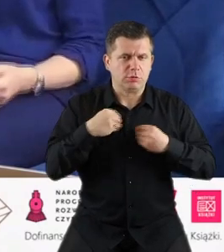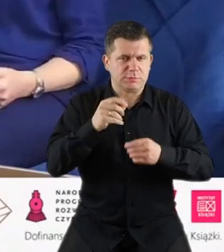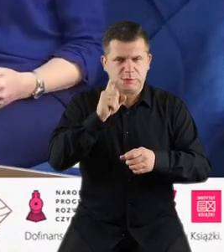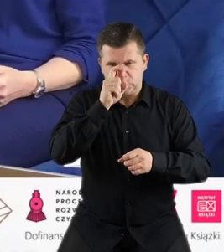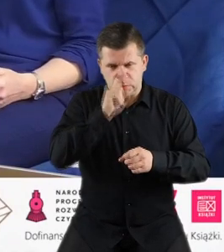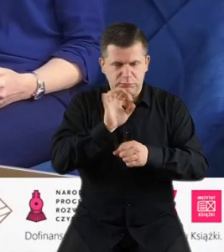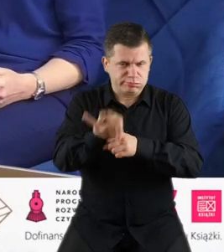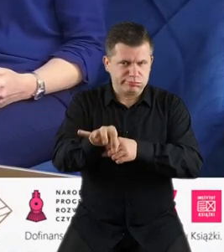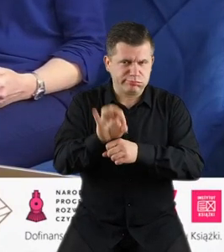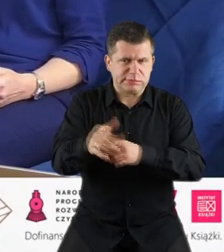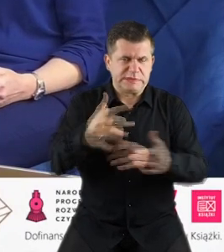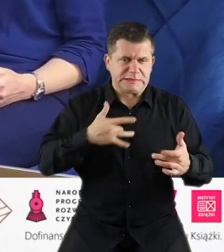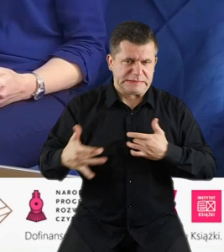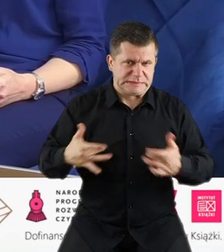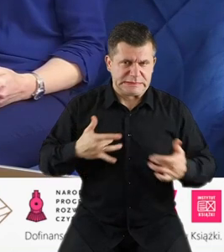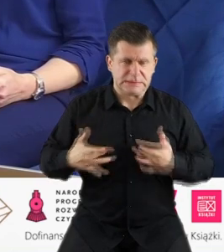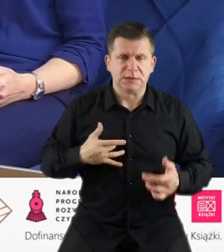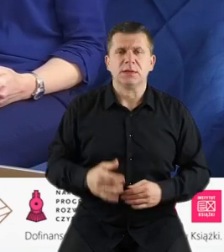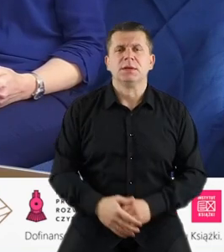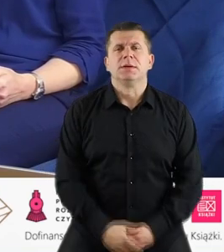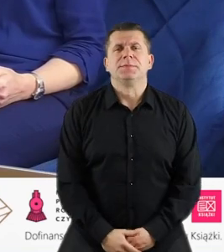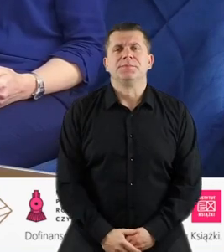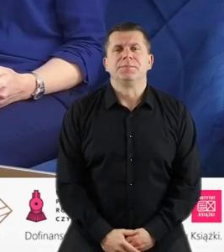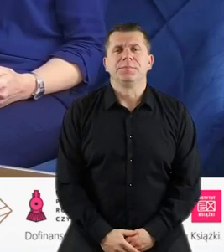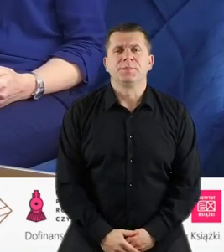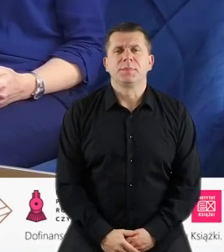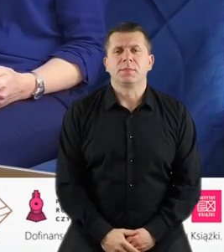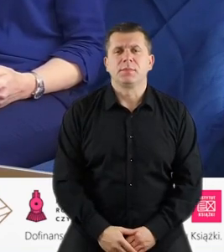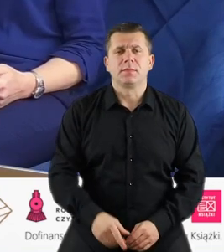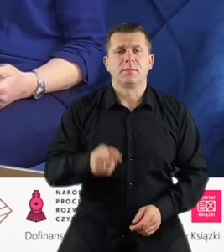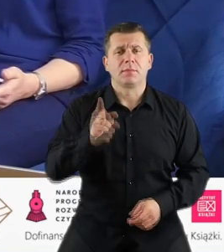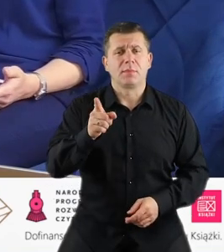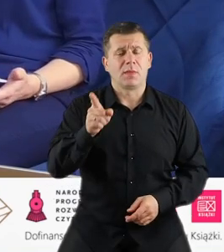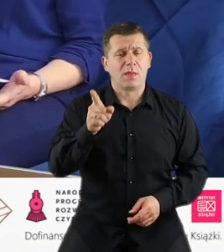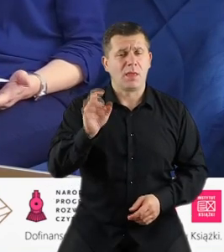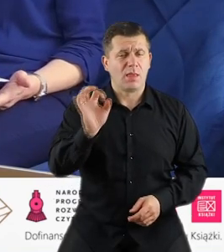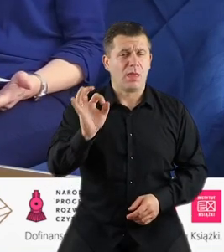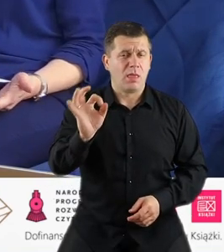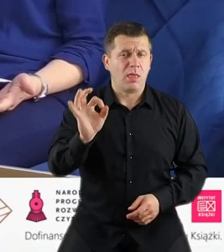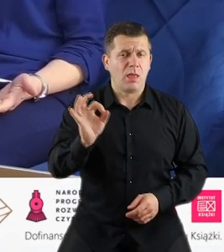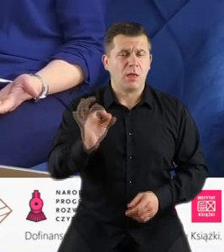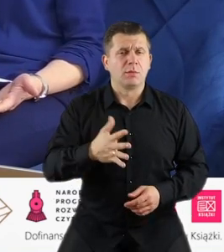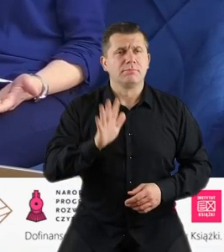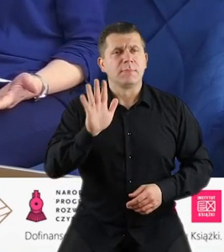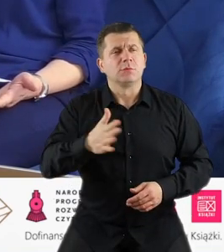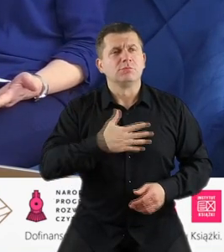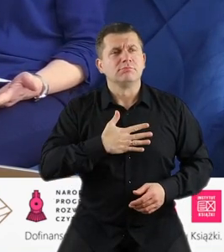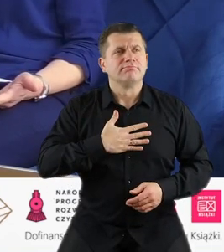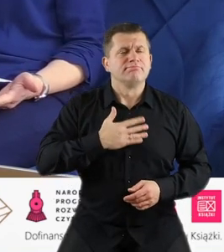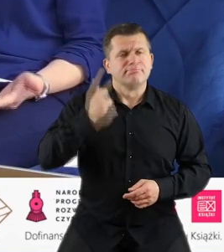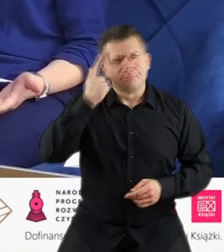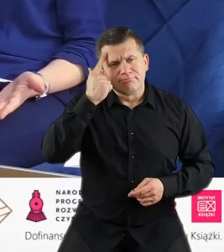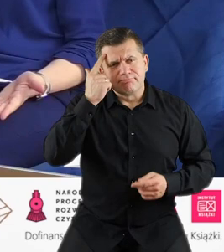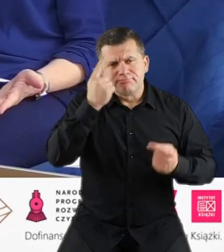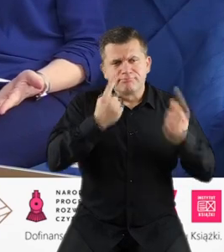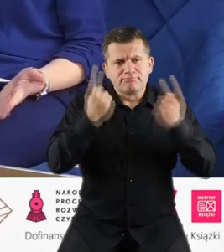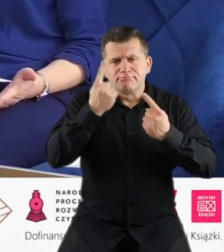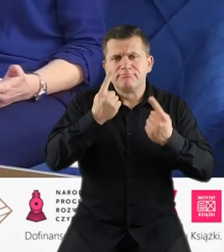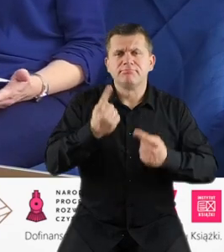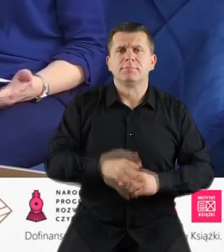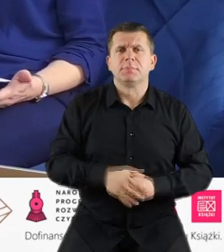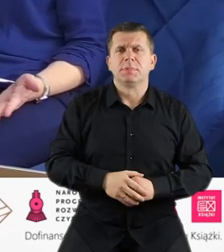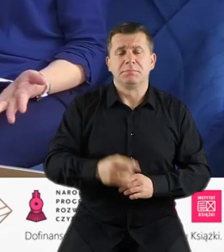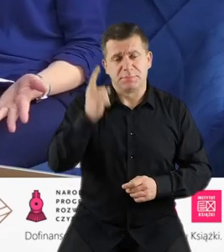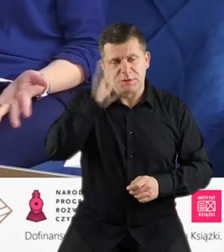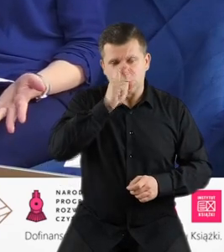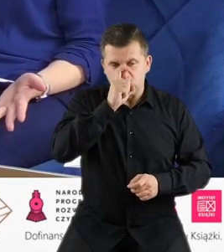zła, tego cierpienia, to jednocześnie jej samej wyzwalają się podobne instynkty, bo to też